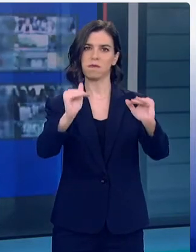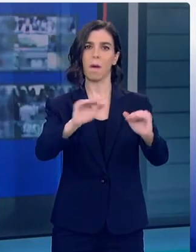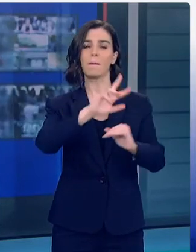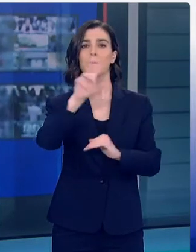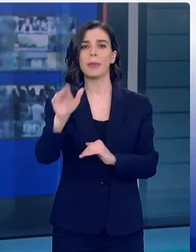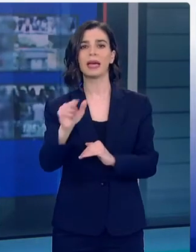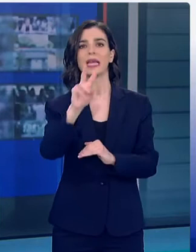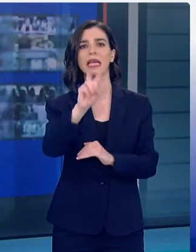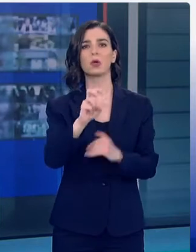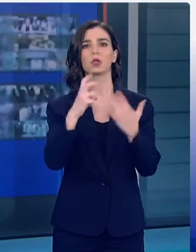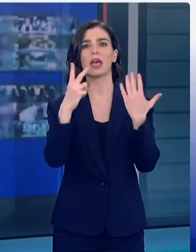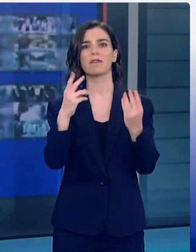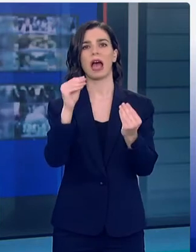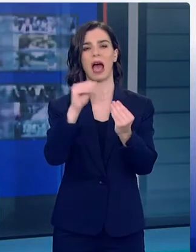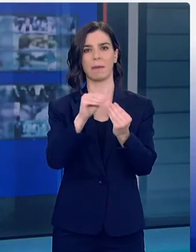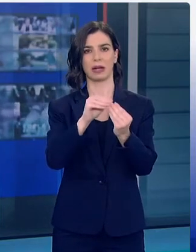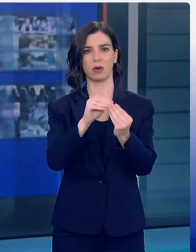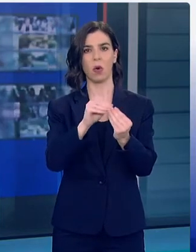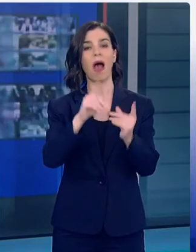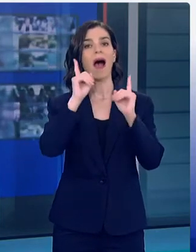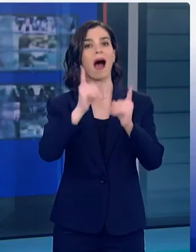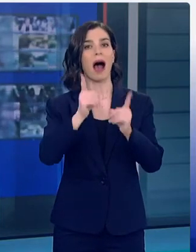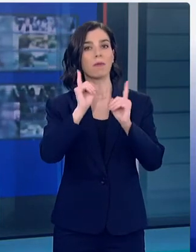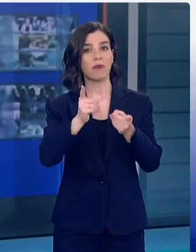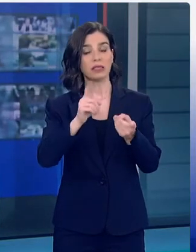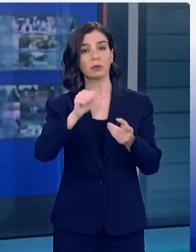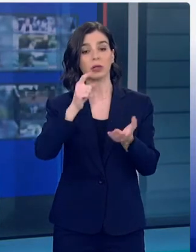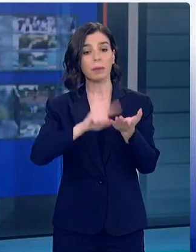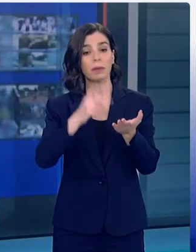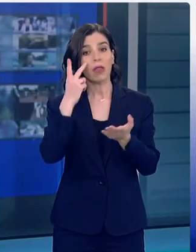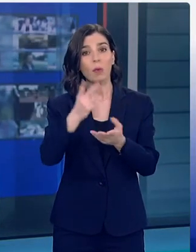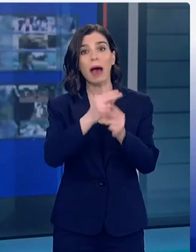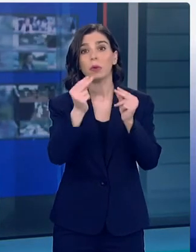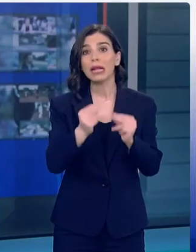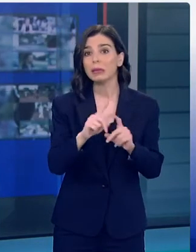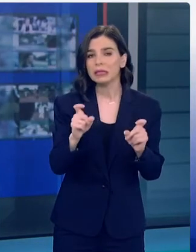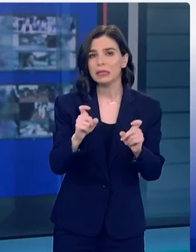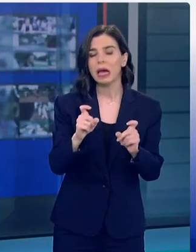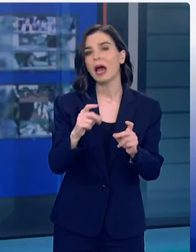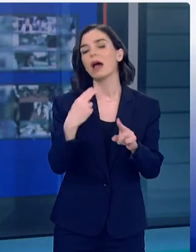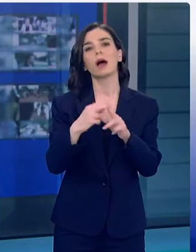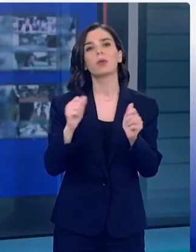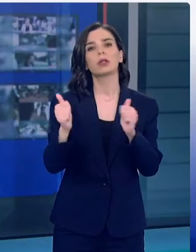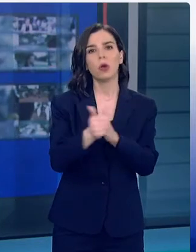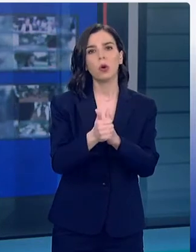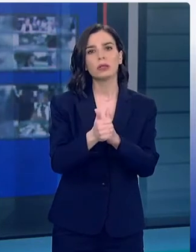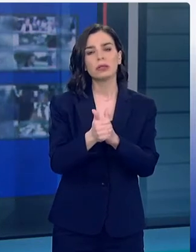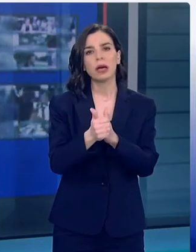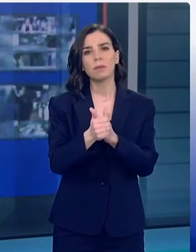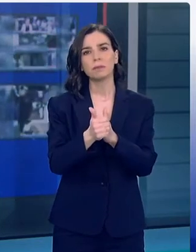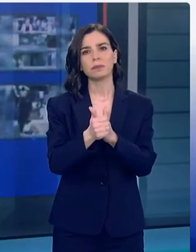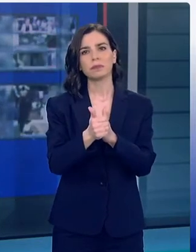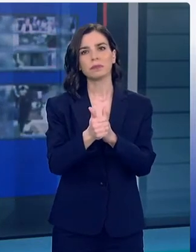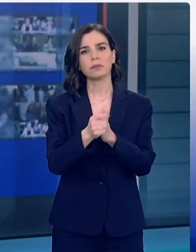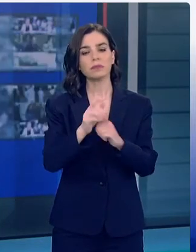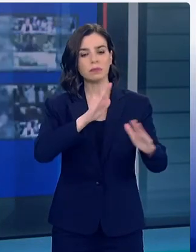τις 27 Απριλίου. Οι αποφάσεις θα ληφθούν σταθμίζοντας όλες τις παραμέτρους, αλλά με βασικό γνώμονα και πάνω και πέρα από οτιδήποτε άλλο